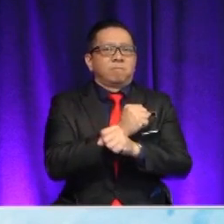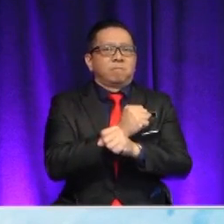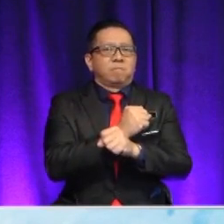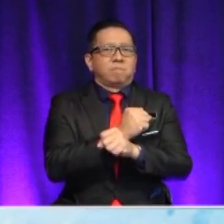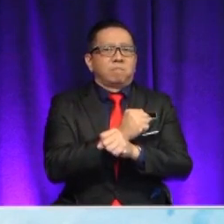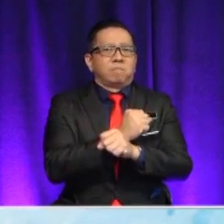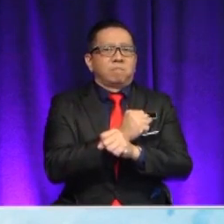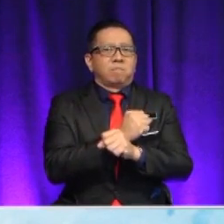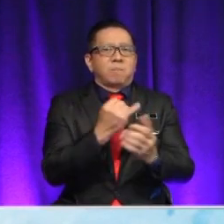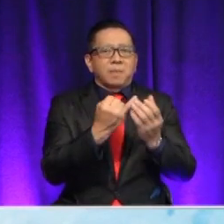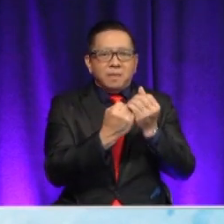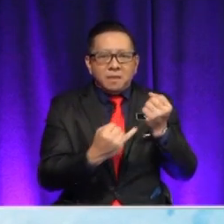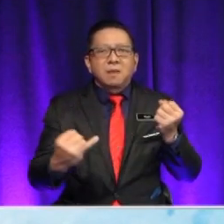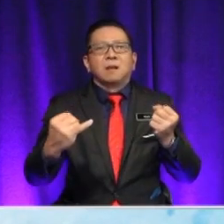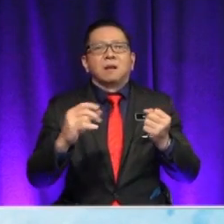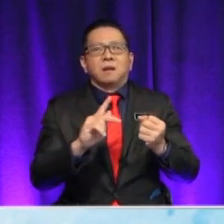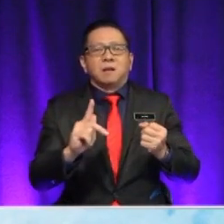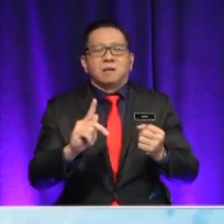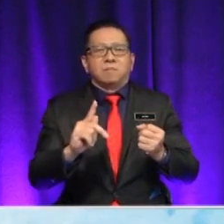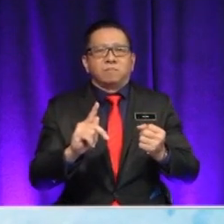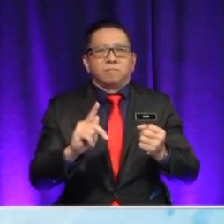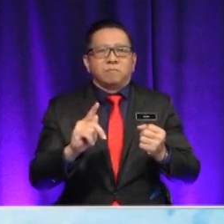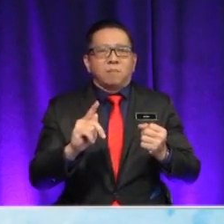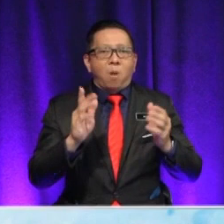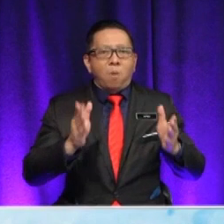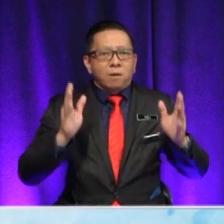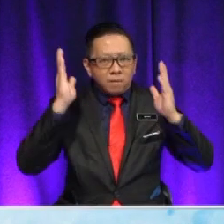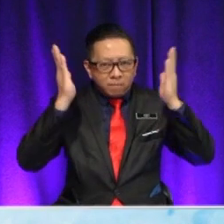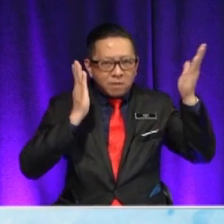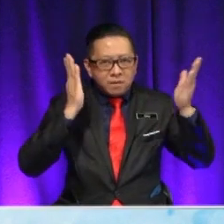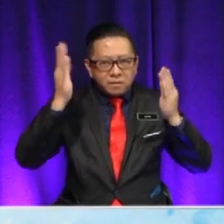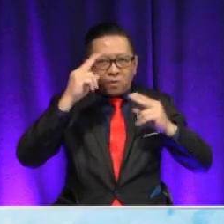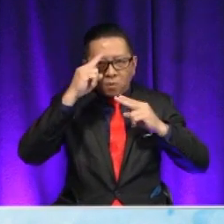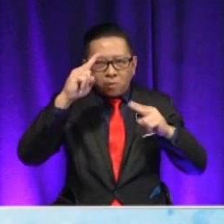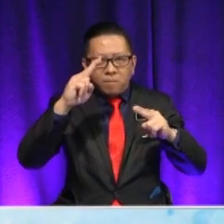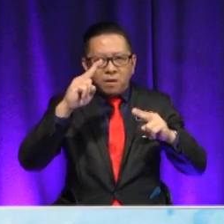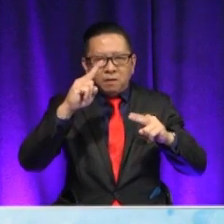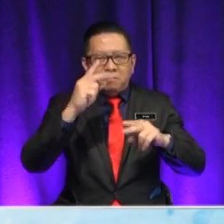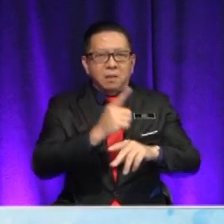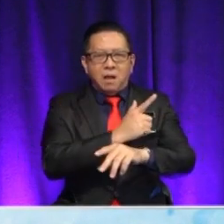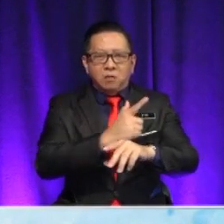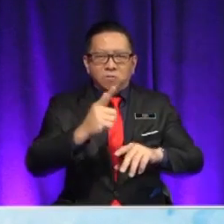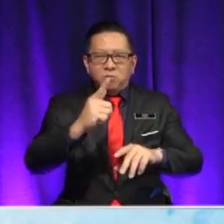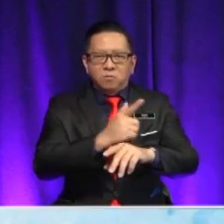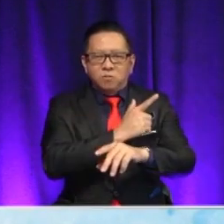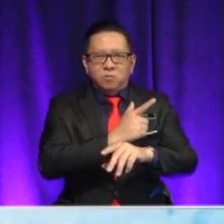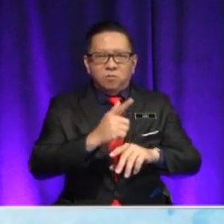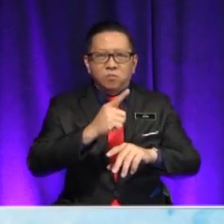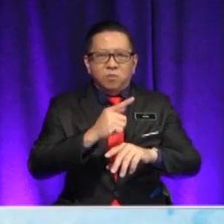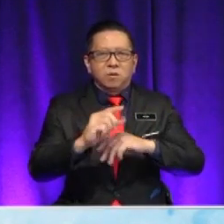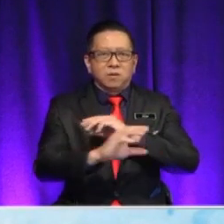dapat melahirkan warga negara yang hormat pada lagu negaraku, lalu gemilang dan jatah